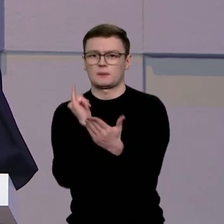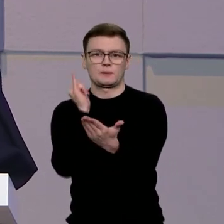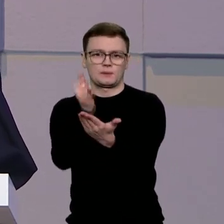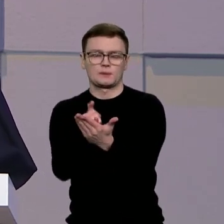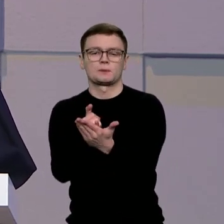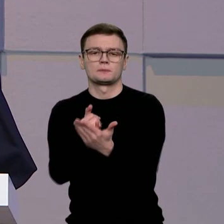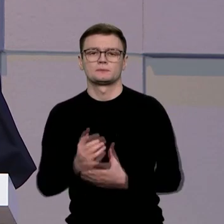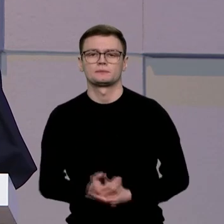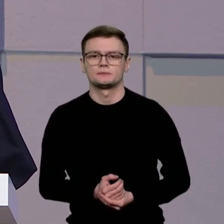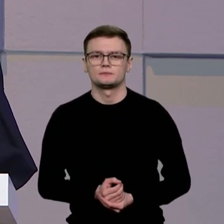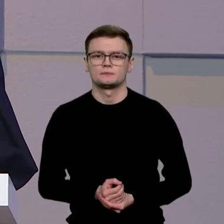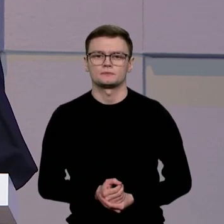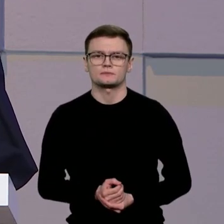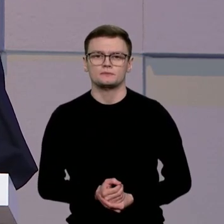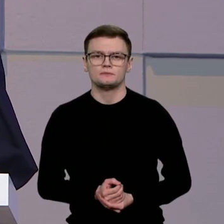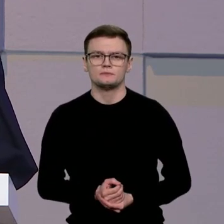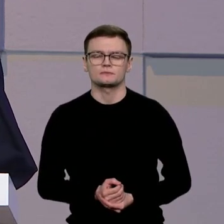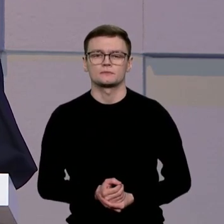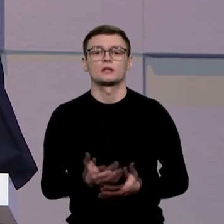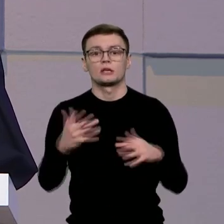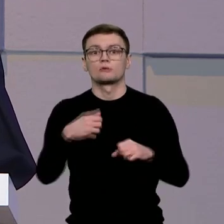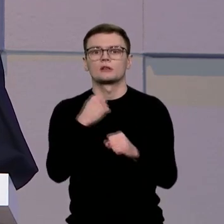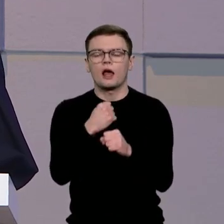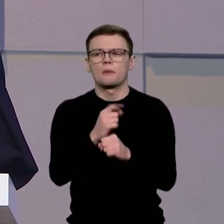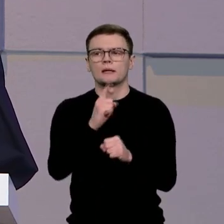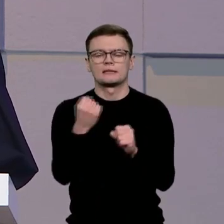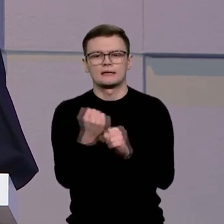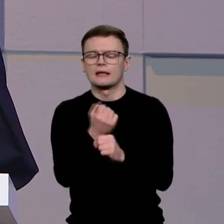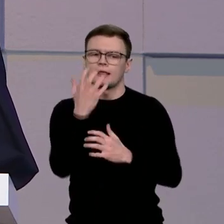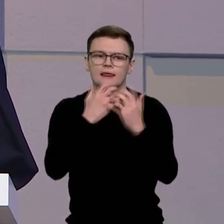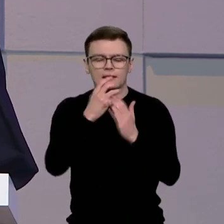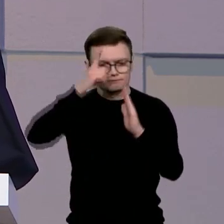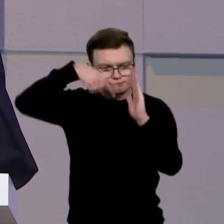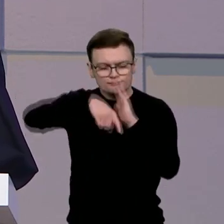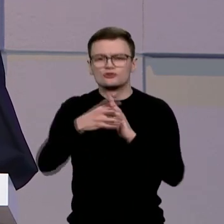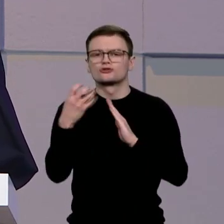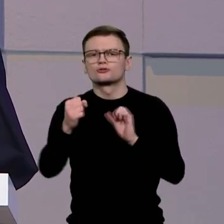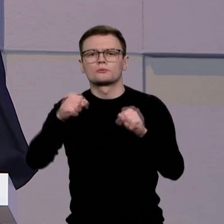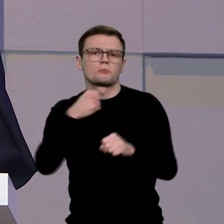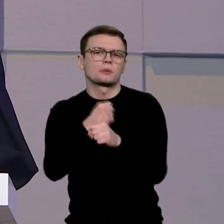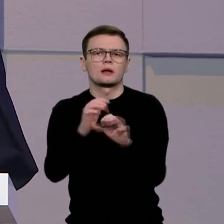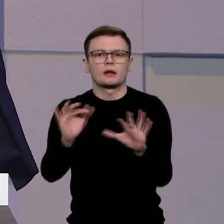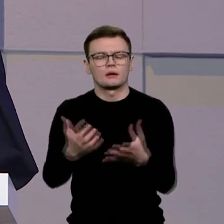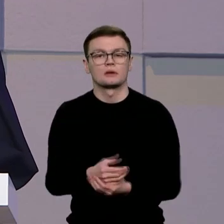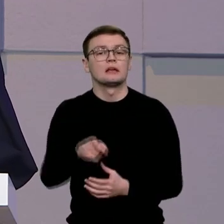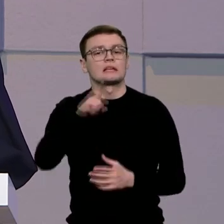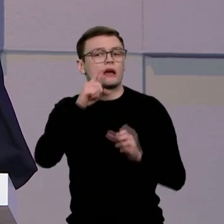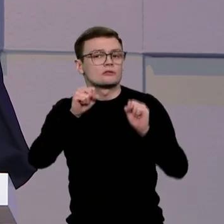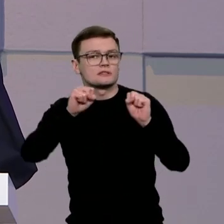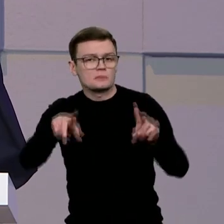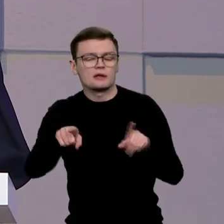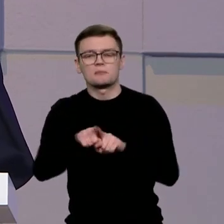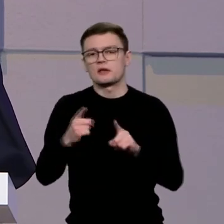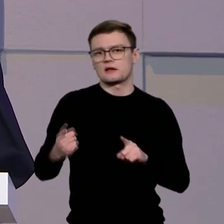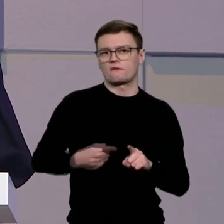bet manau, reikėtų gilinti ir galvoti, ką padaryti dar. Ir manau, kad iš tikrųjų kviečiant ypatingai jaunus specialistus, aukštos kvalifikacijos, reikia